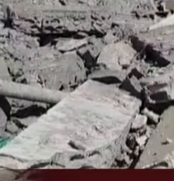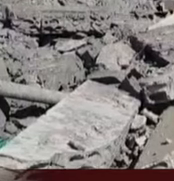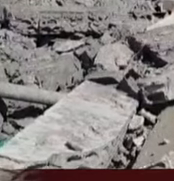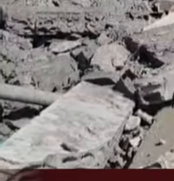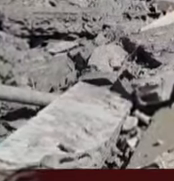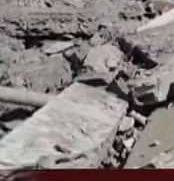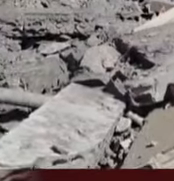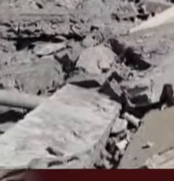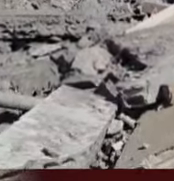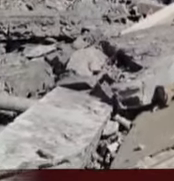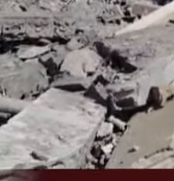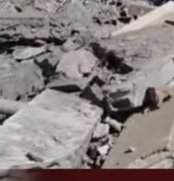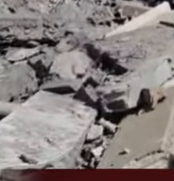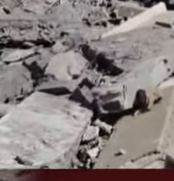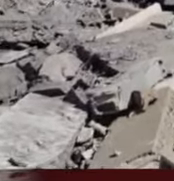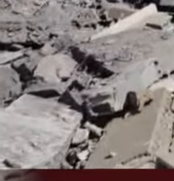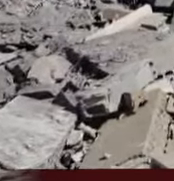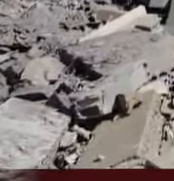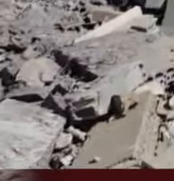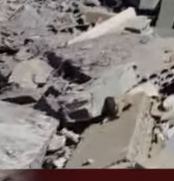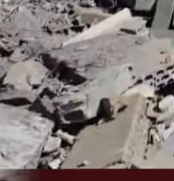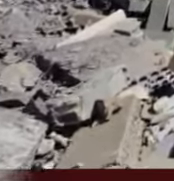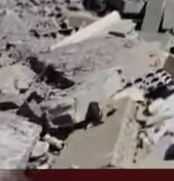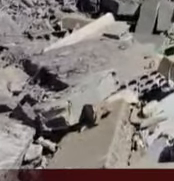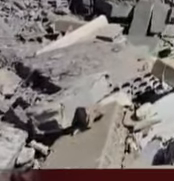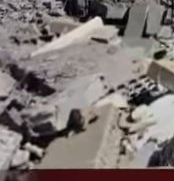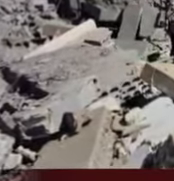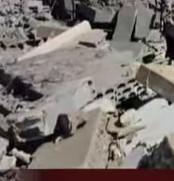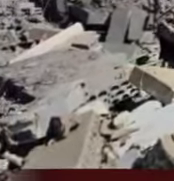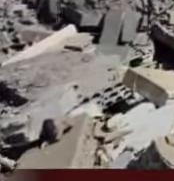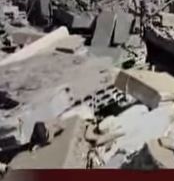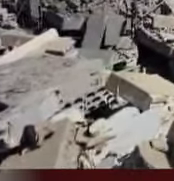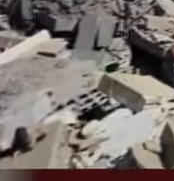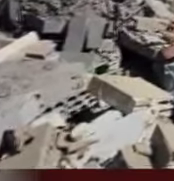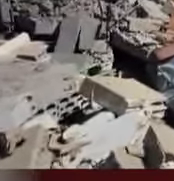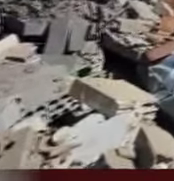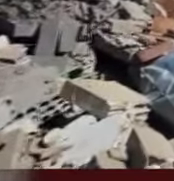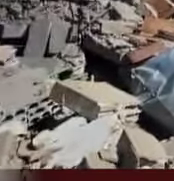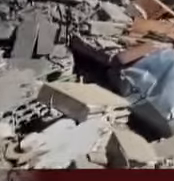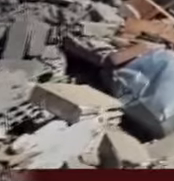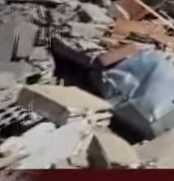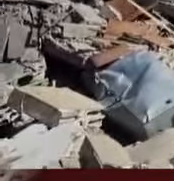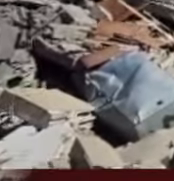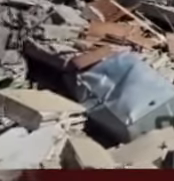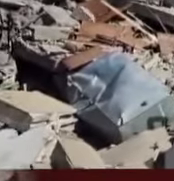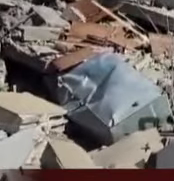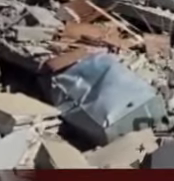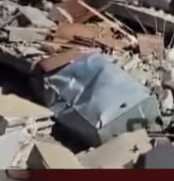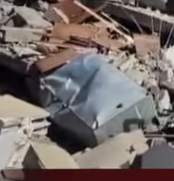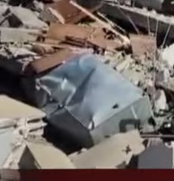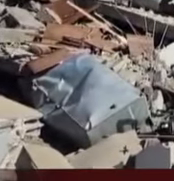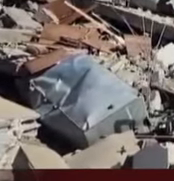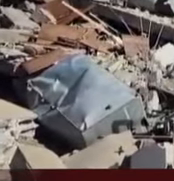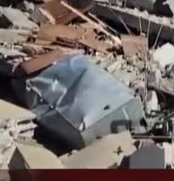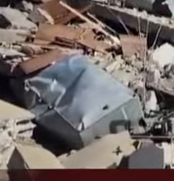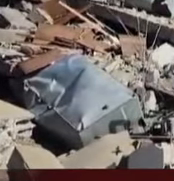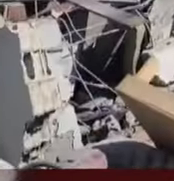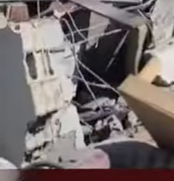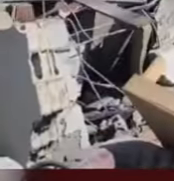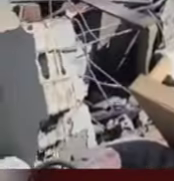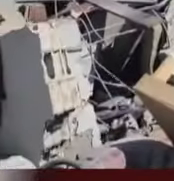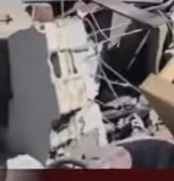الحدود اللبنانية السورية في القاع، كما أغار ليلا على معبر في بشريع القاع. هذه الغارات أدت